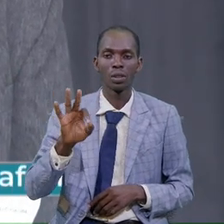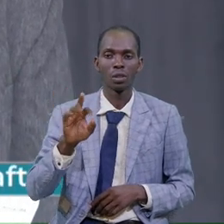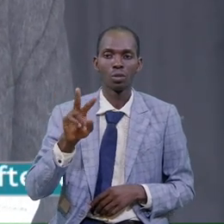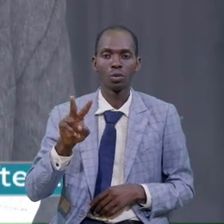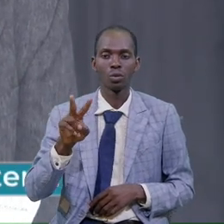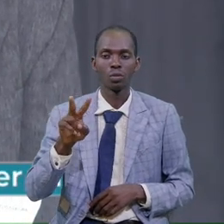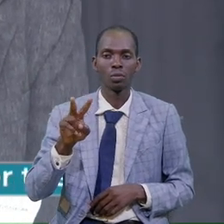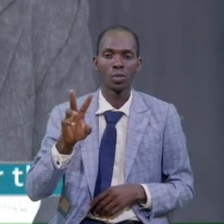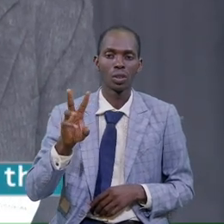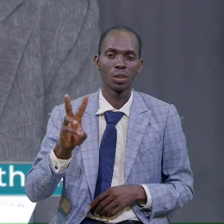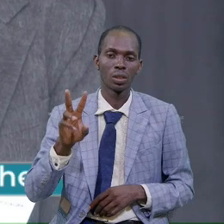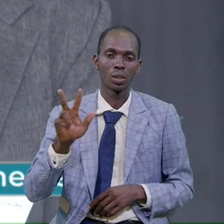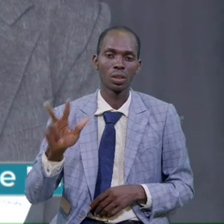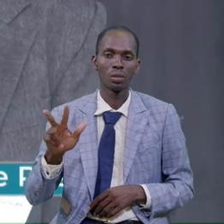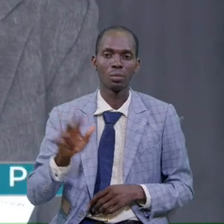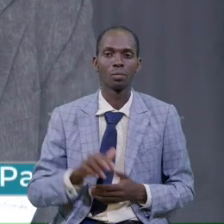+234 915 444 9263,